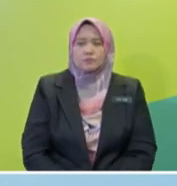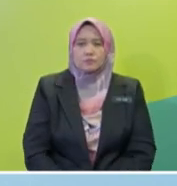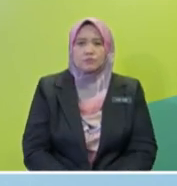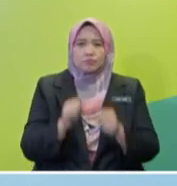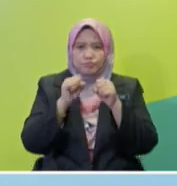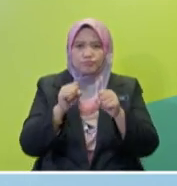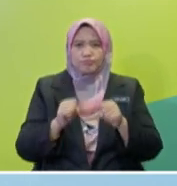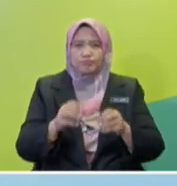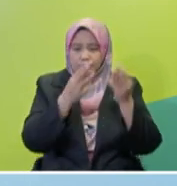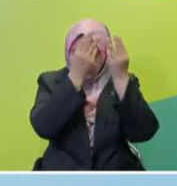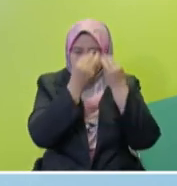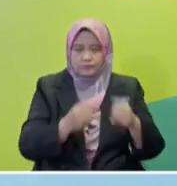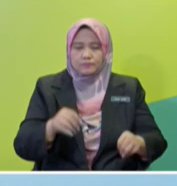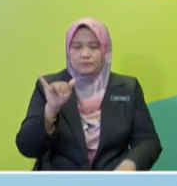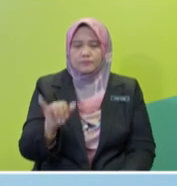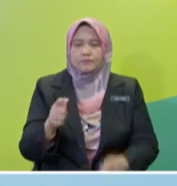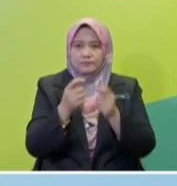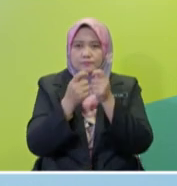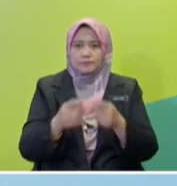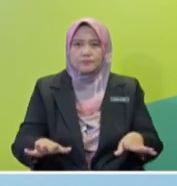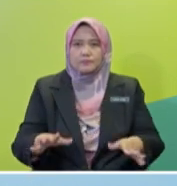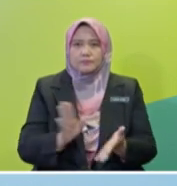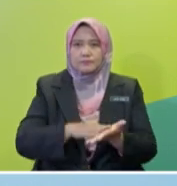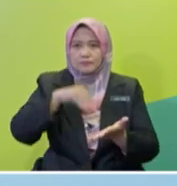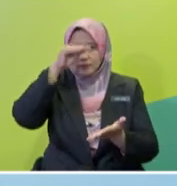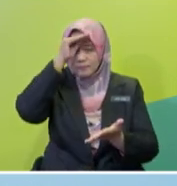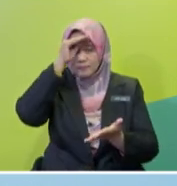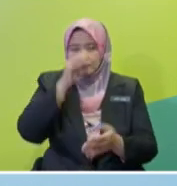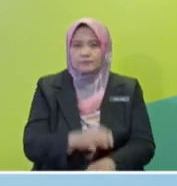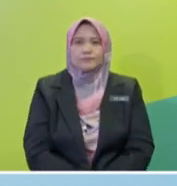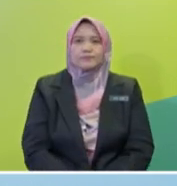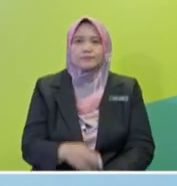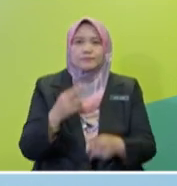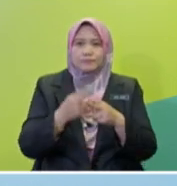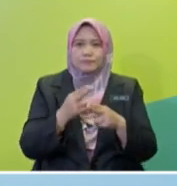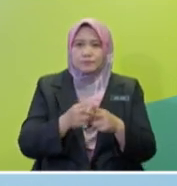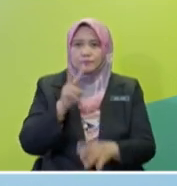yang telah dipelajari dan namakan dua sudut tersebut